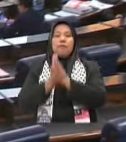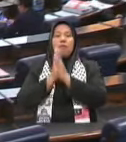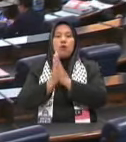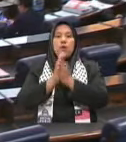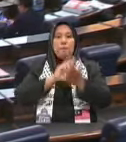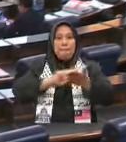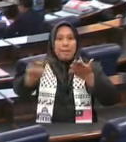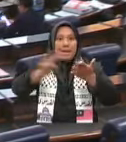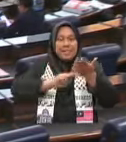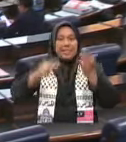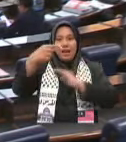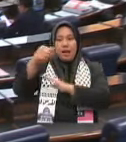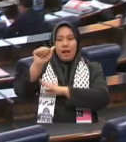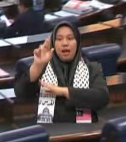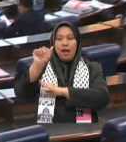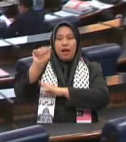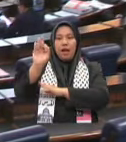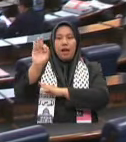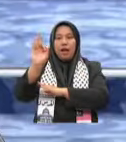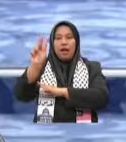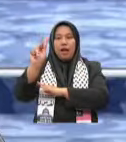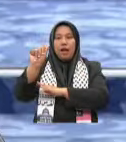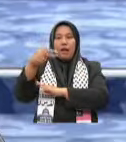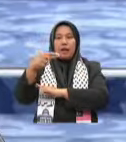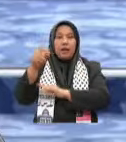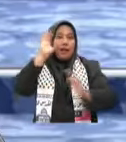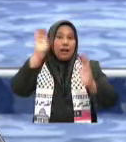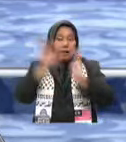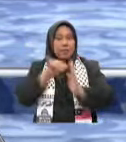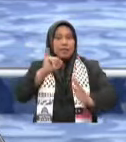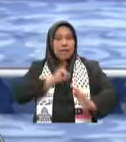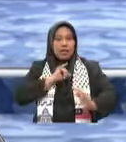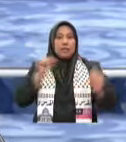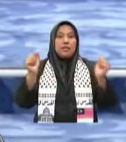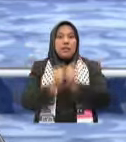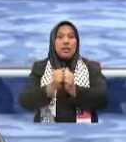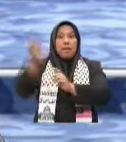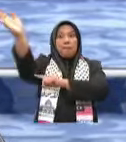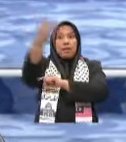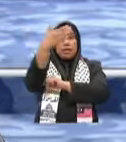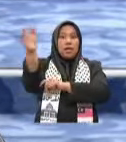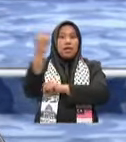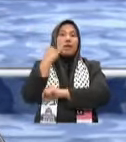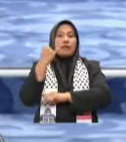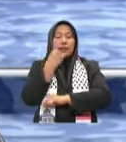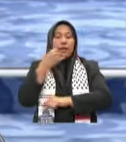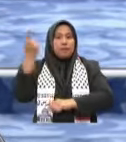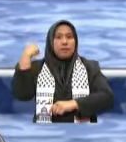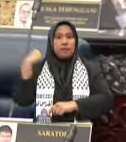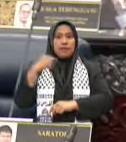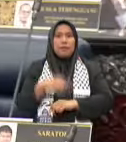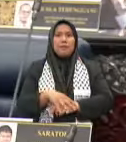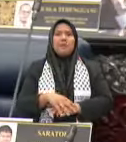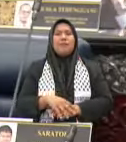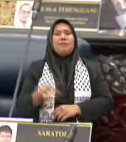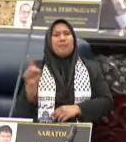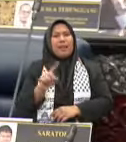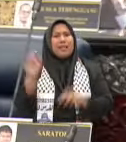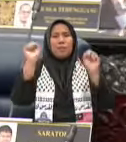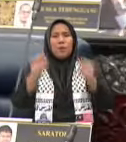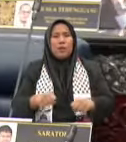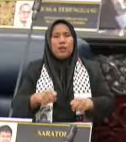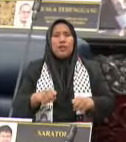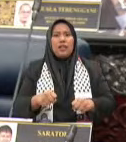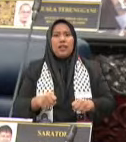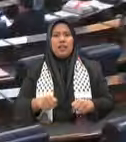konflik Palestin-Israel. Malah Datuk Seri Anwar menegur pihak yang memandang remeh usahanya dalam membantu memperjuangkan